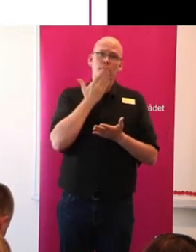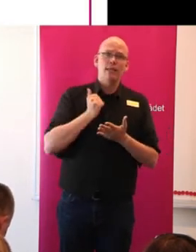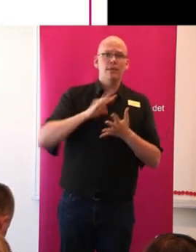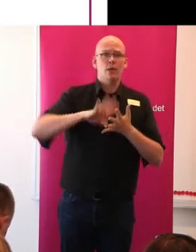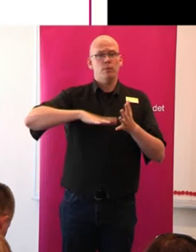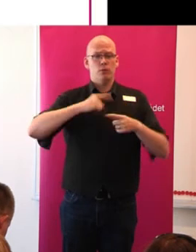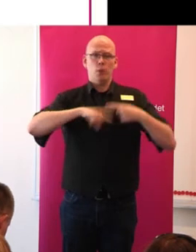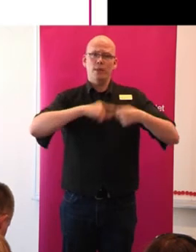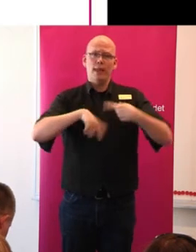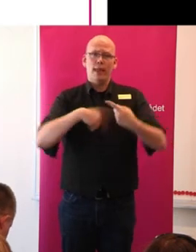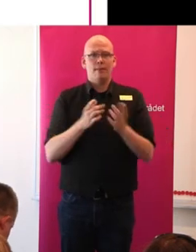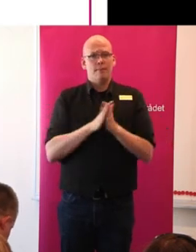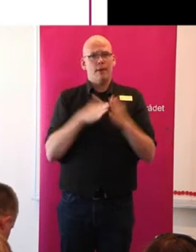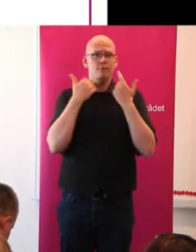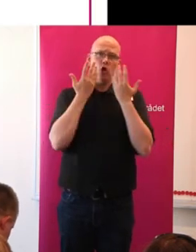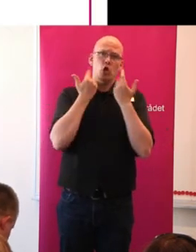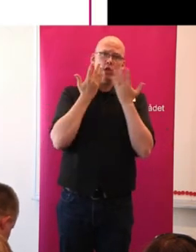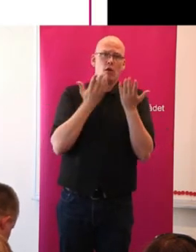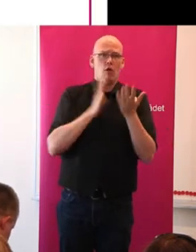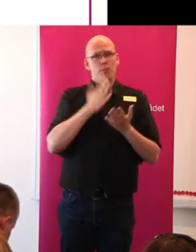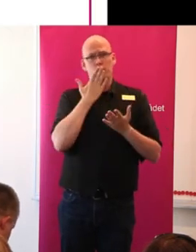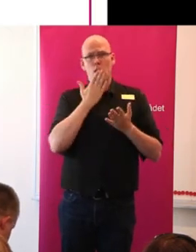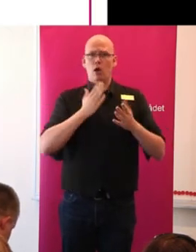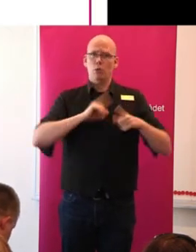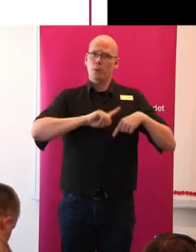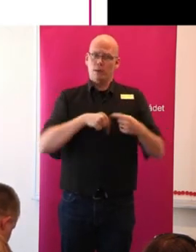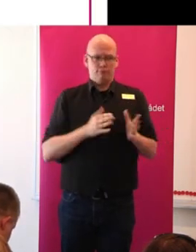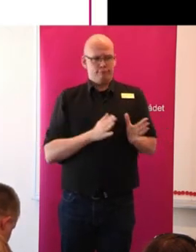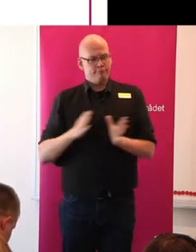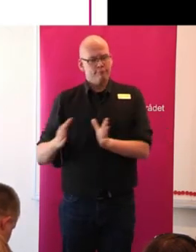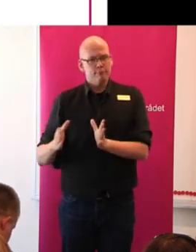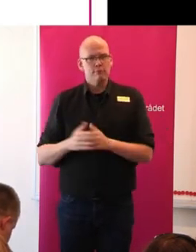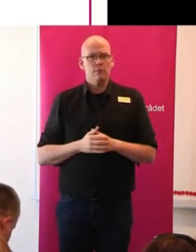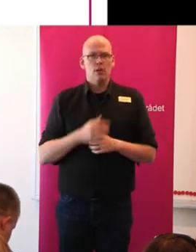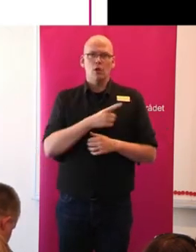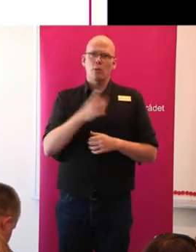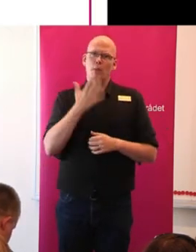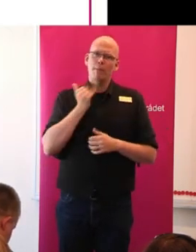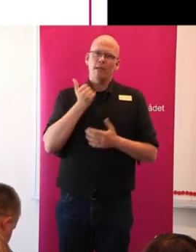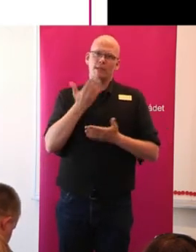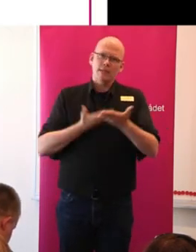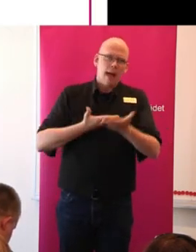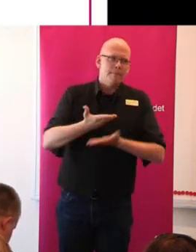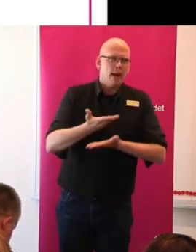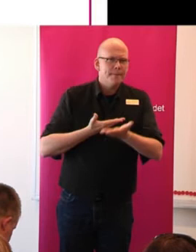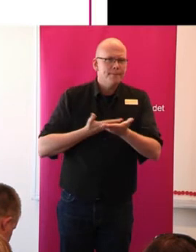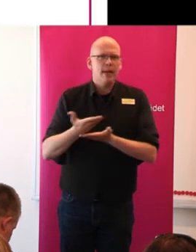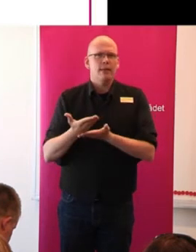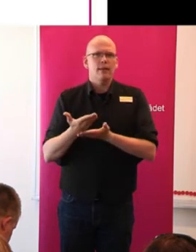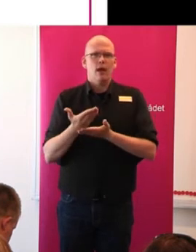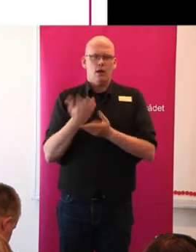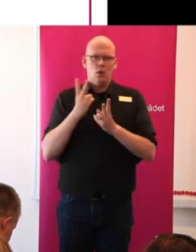sin vardagsrutiner. Att man har blivit bättre på att samarbeta och ta större eget ansvar.